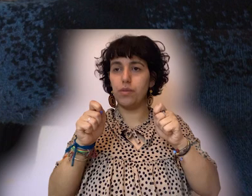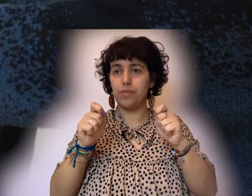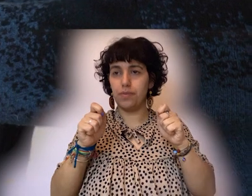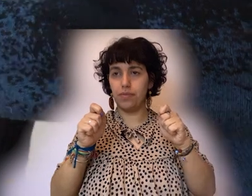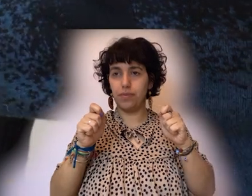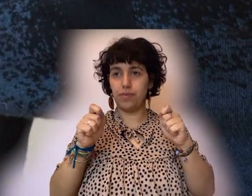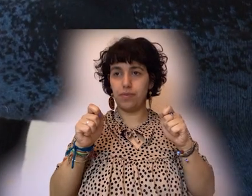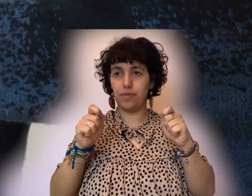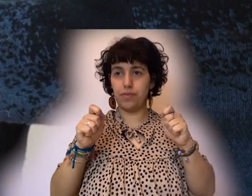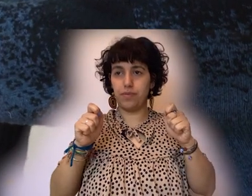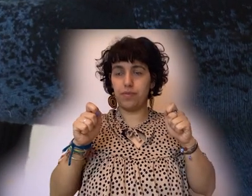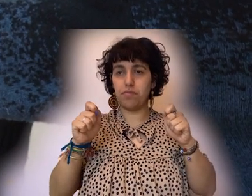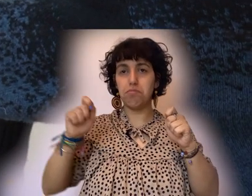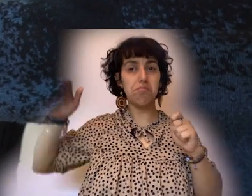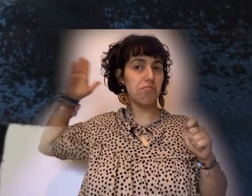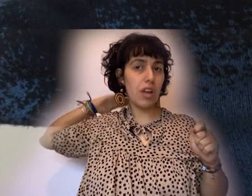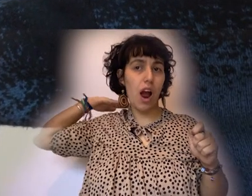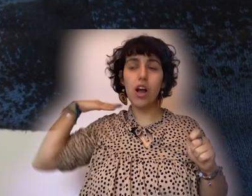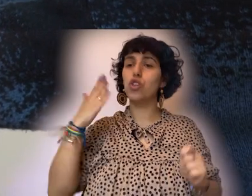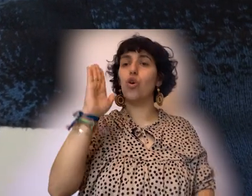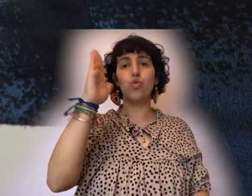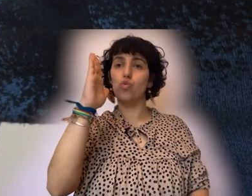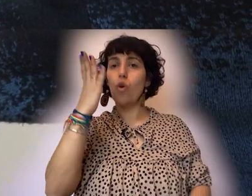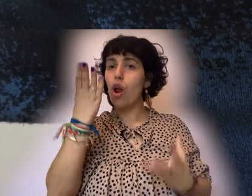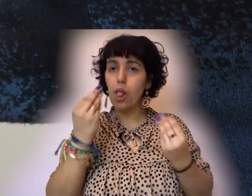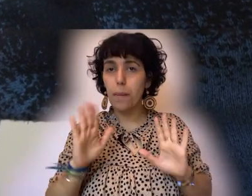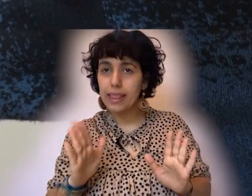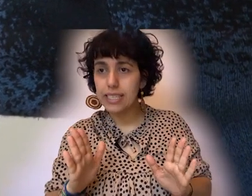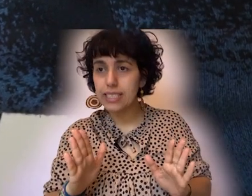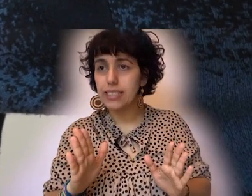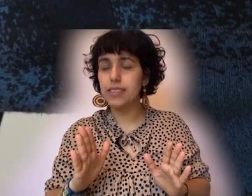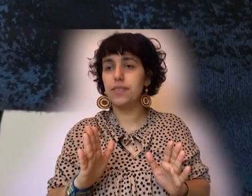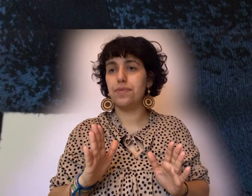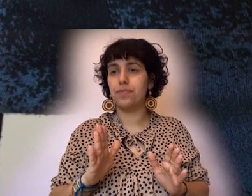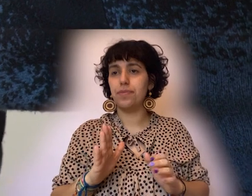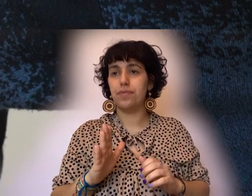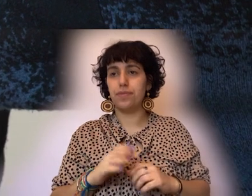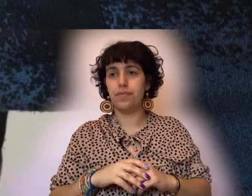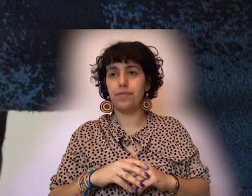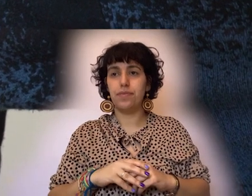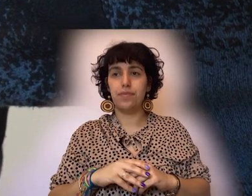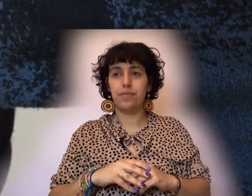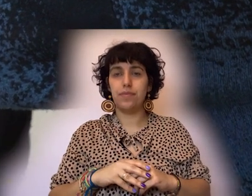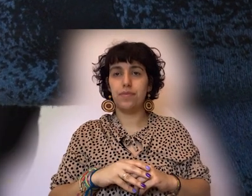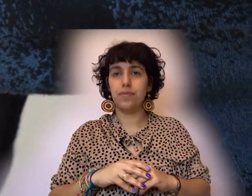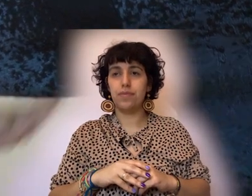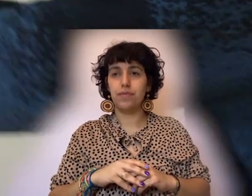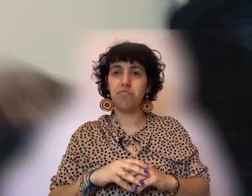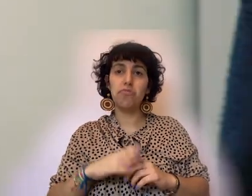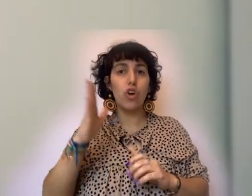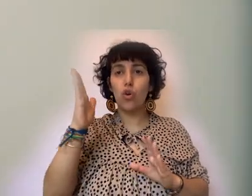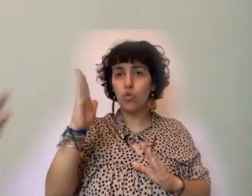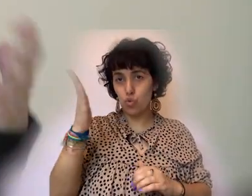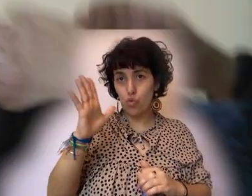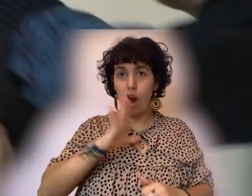Az önceki o mesafeyi alın demiştim o mesafe alamayacağınız bir pozisyonda olabilirsiniz ve şu anda farzedin ki arkamda bir duvar ve ben daha